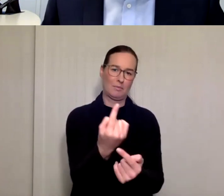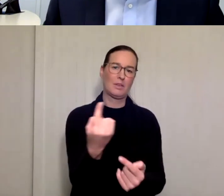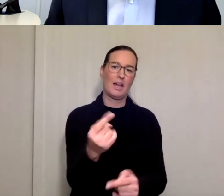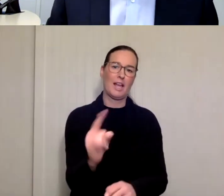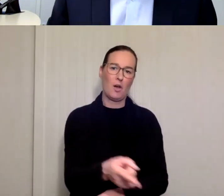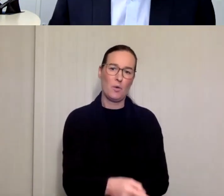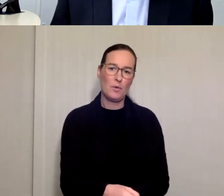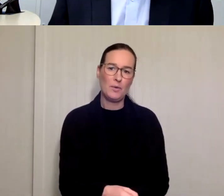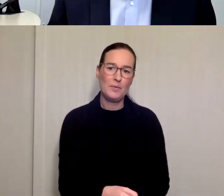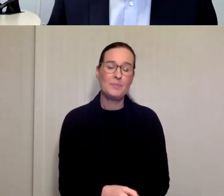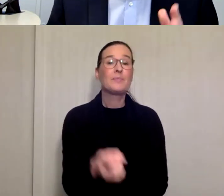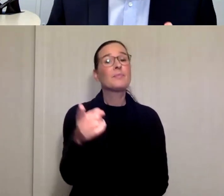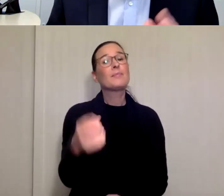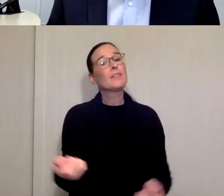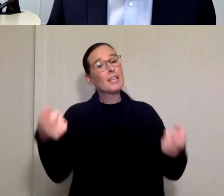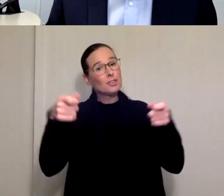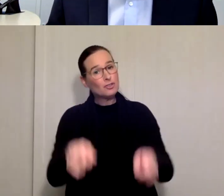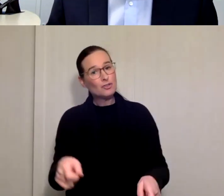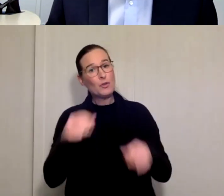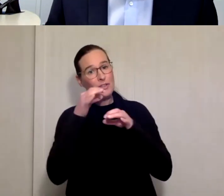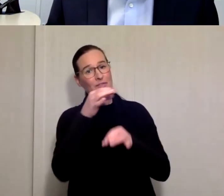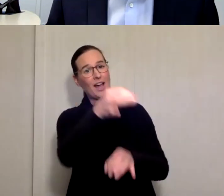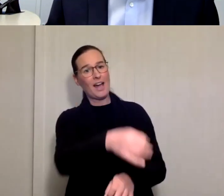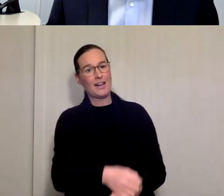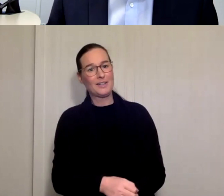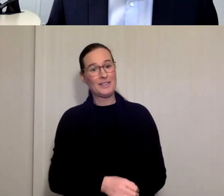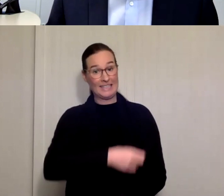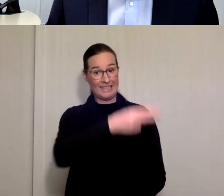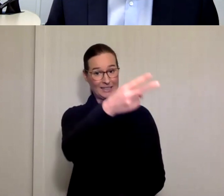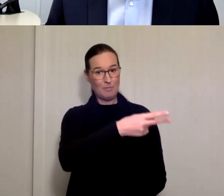Vielleicht als Schlussfrage, was möchten Sie beiden nächstes Jahr,